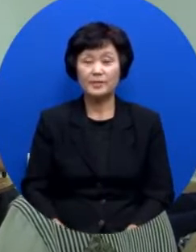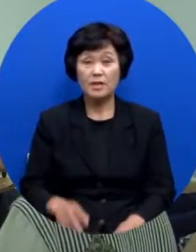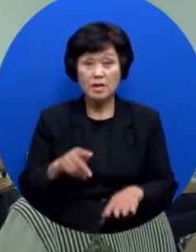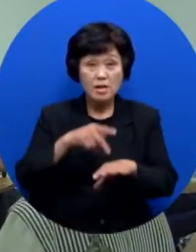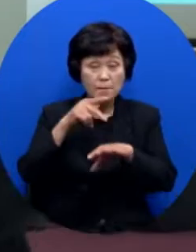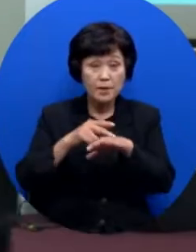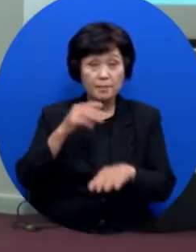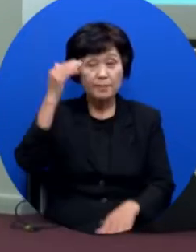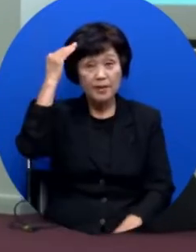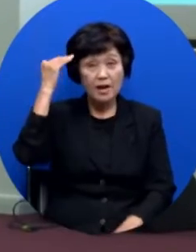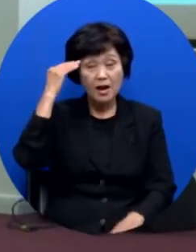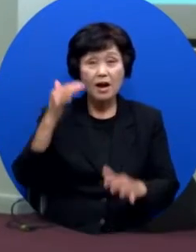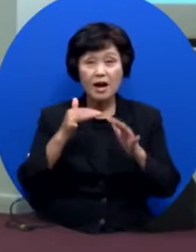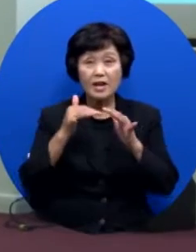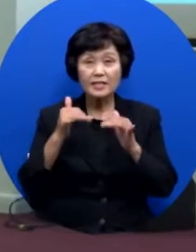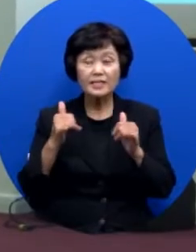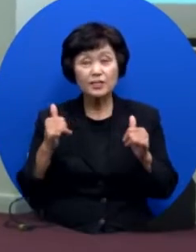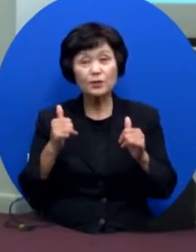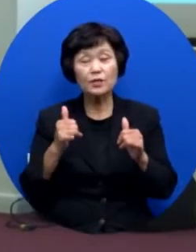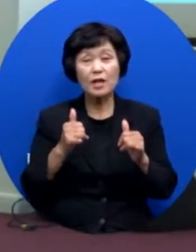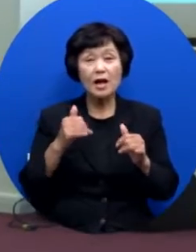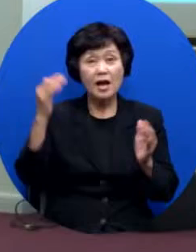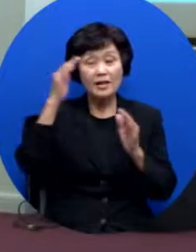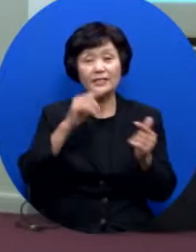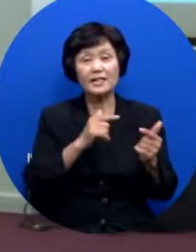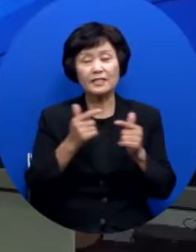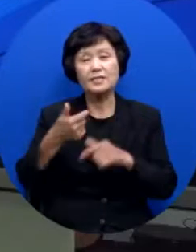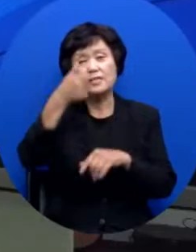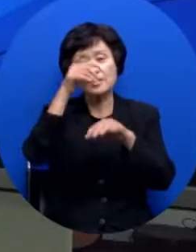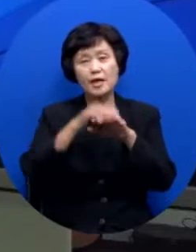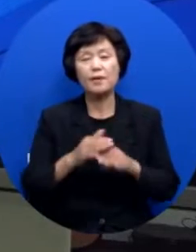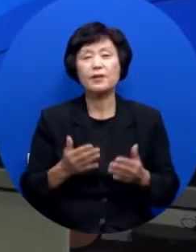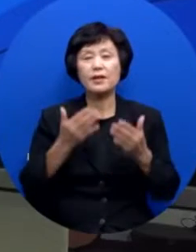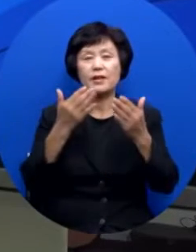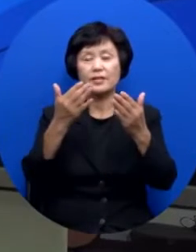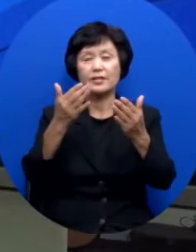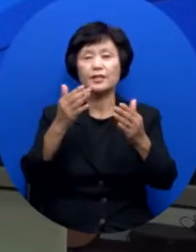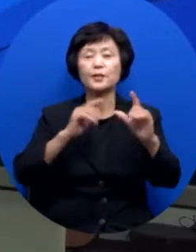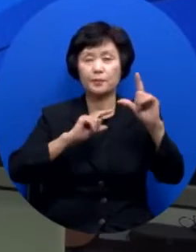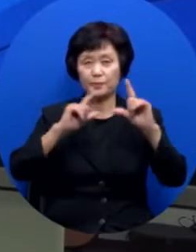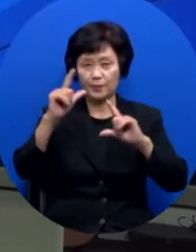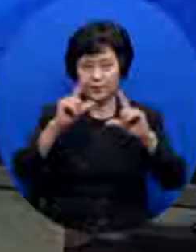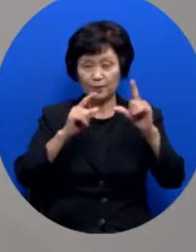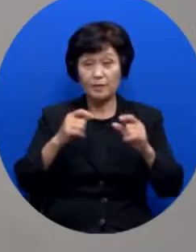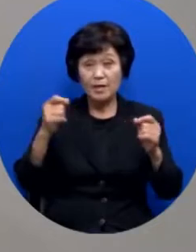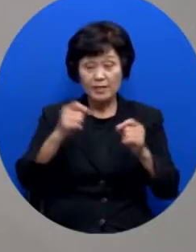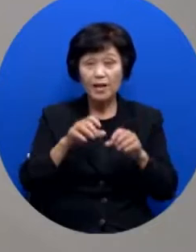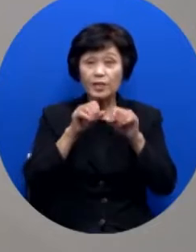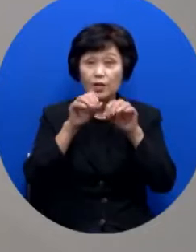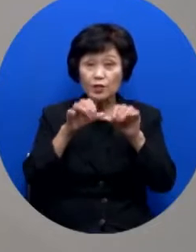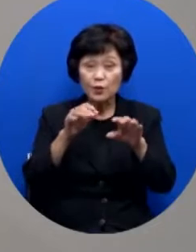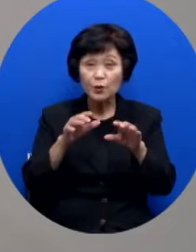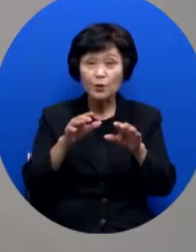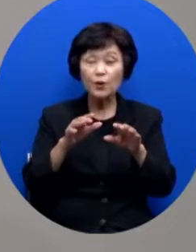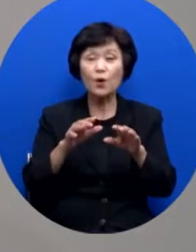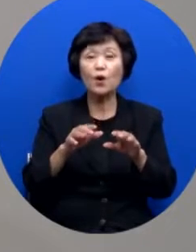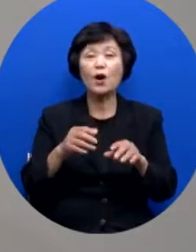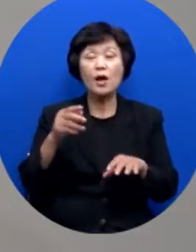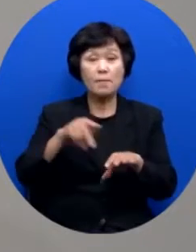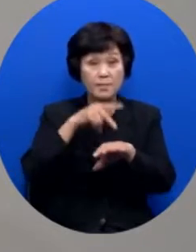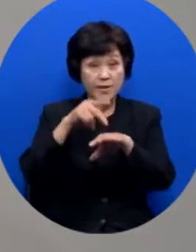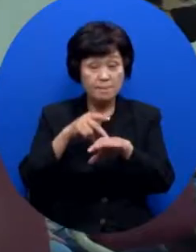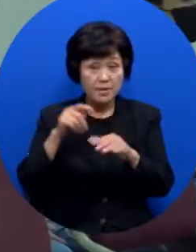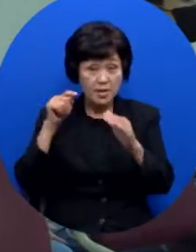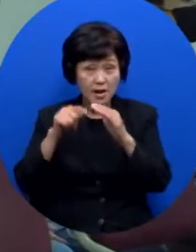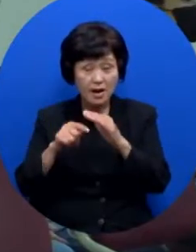필리핀 한인교회 유학생들이 예배드리는 현장. 한국의 CCC 아가페 선교팀이 단기 선교차 필리핀 한인교회를 방문해 한